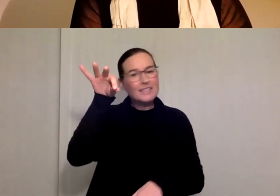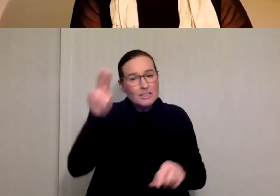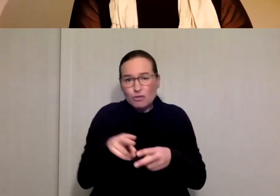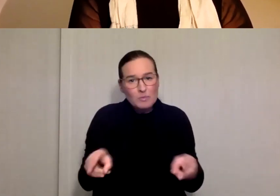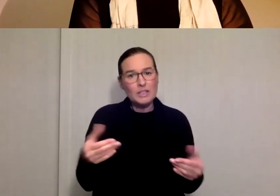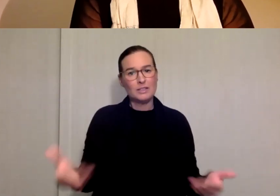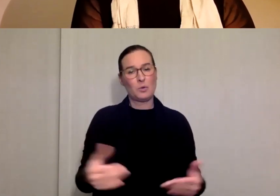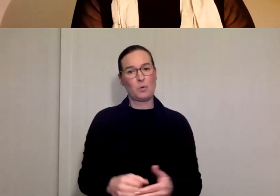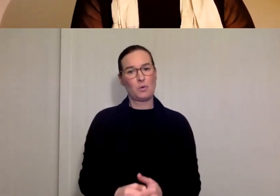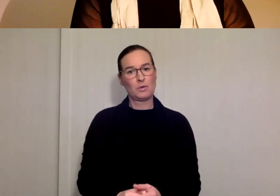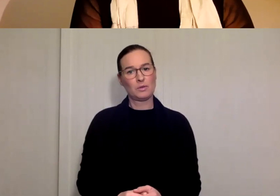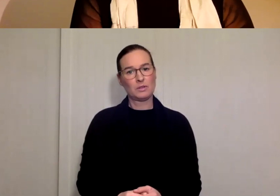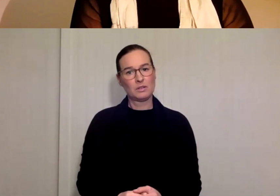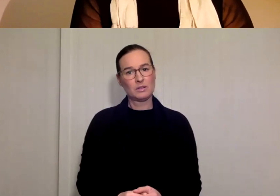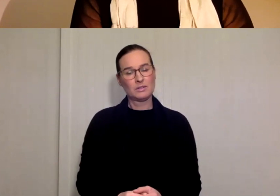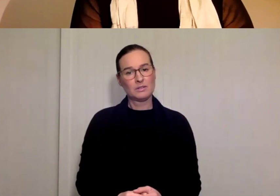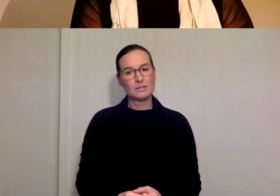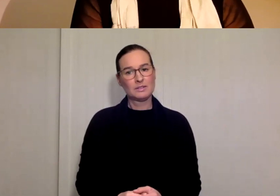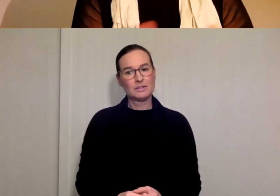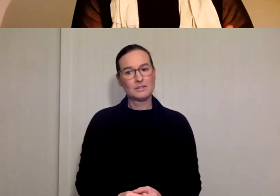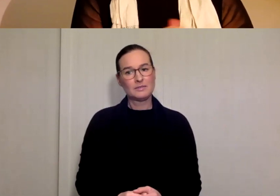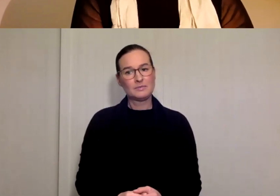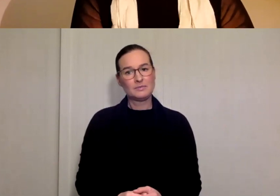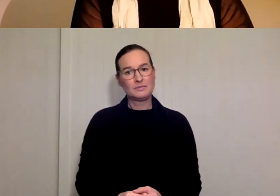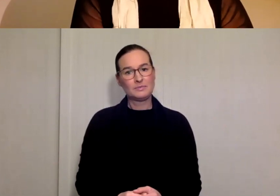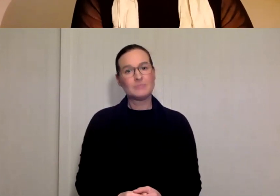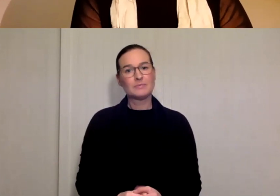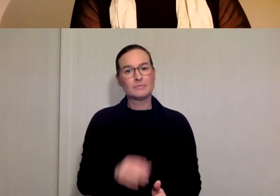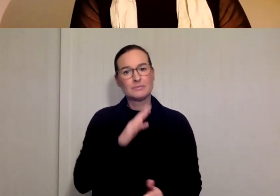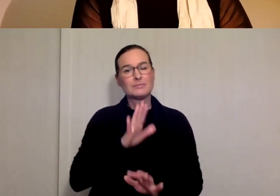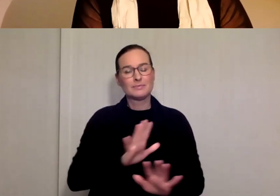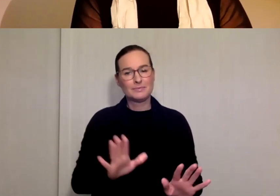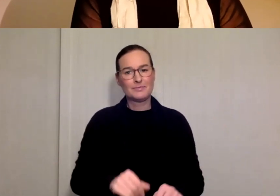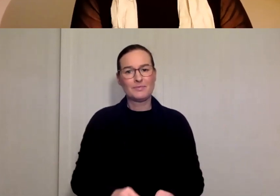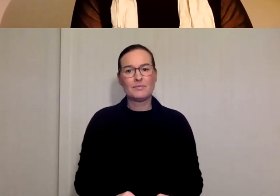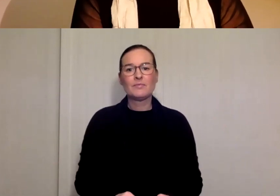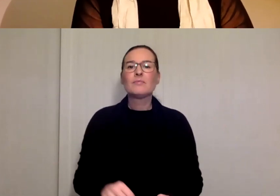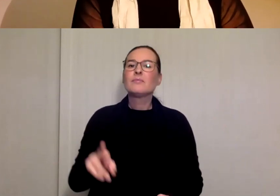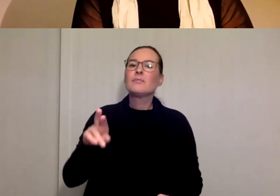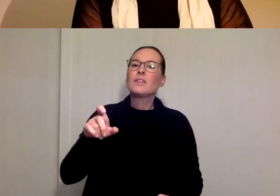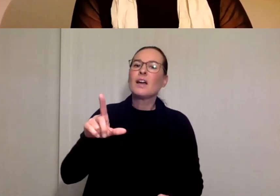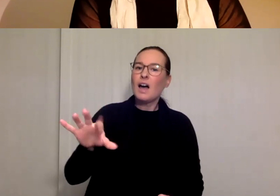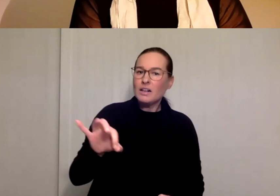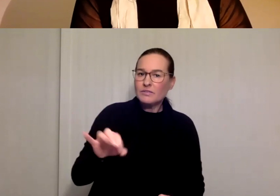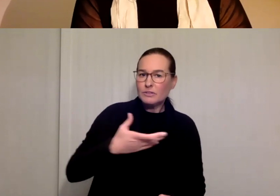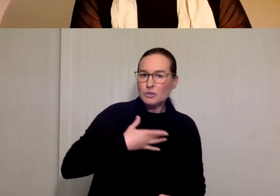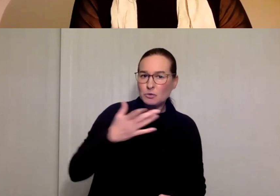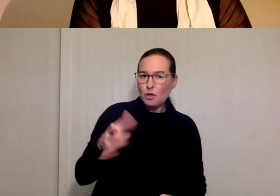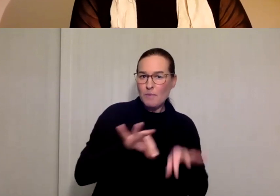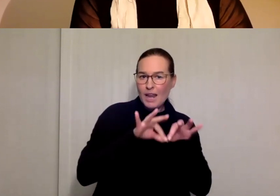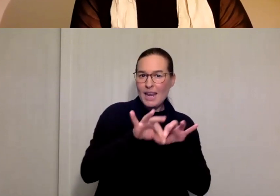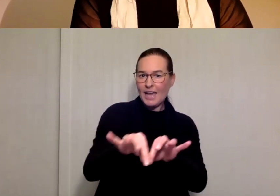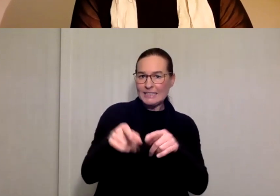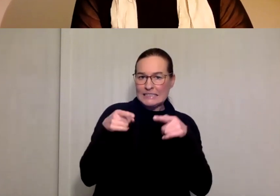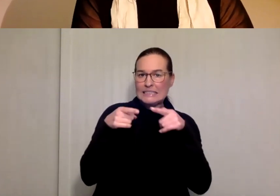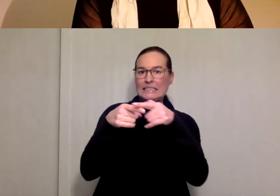Fall. Und ich glaube, das reicht. Vielleicht, Ralf, magst du noch mal für dich die leitenden